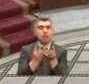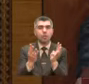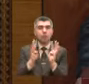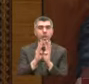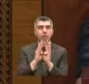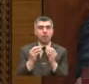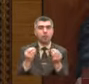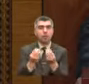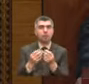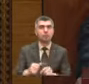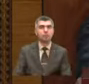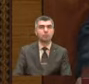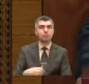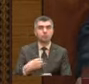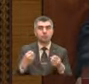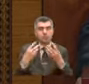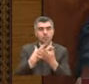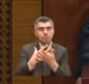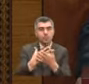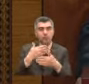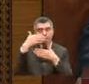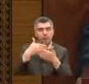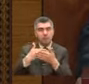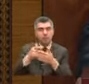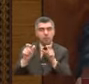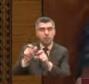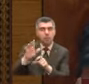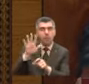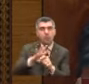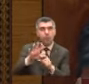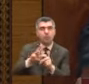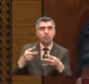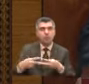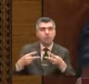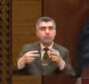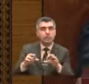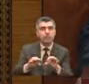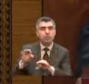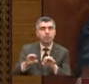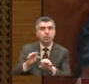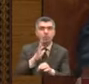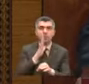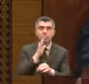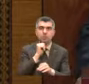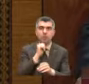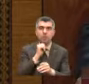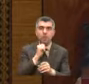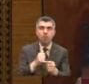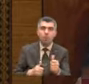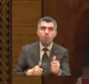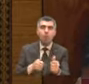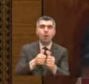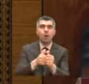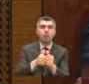الغرض، ولكننا نتساءل مع المغاربة عن مدى تنزيل مضامين هذه الاستراتيجية ومواكبتها لمتطلبات